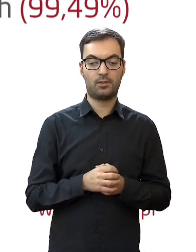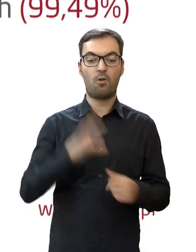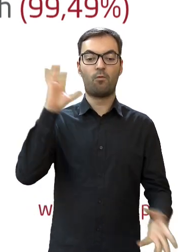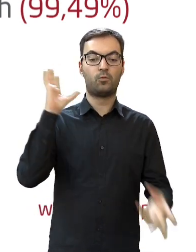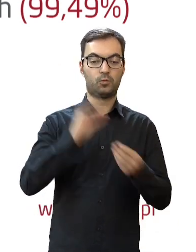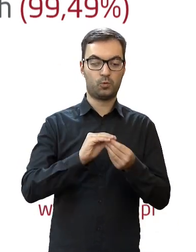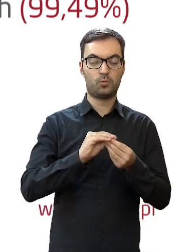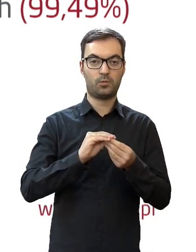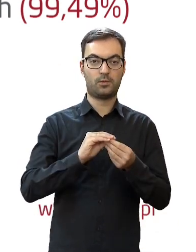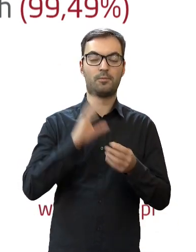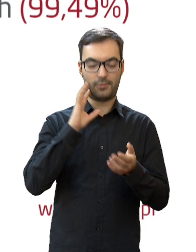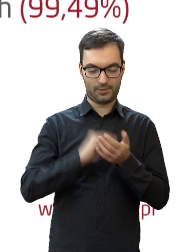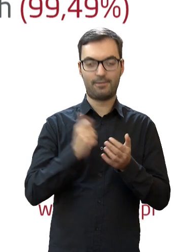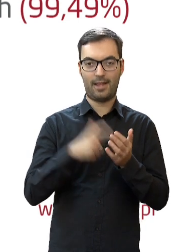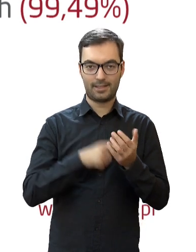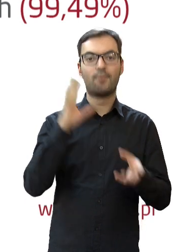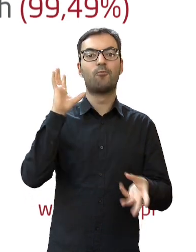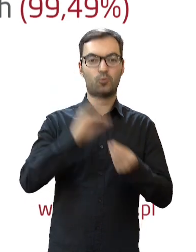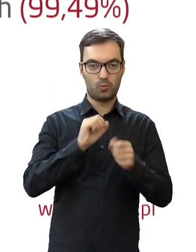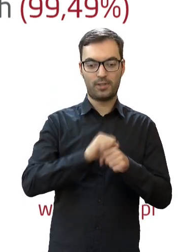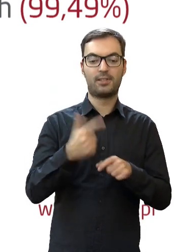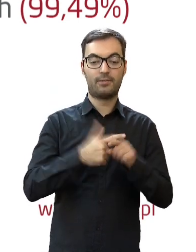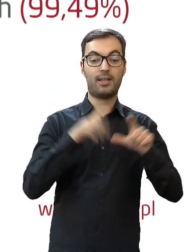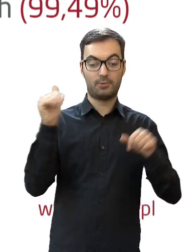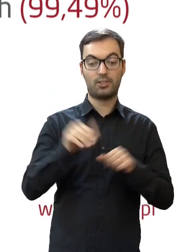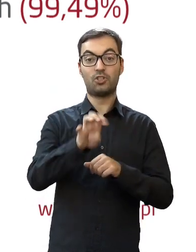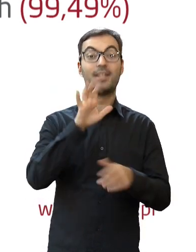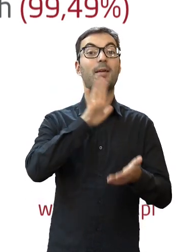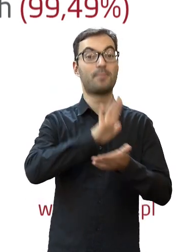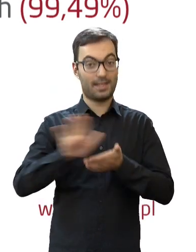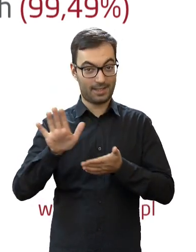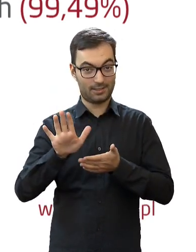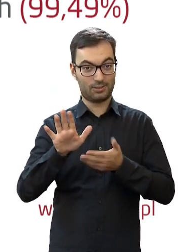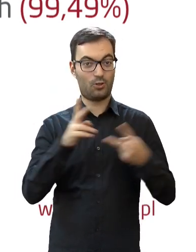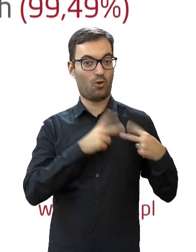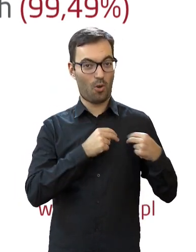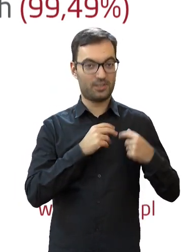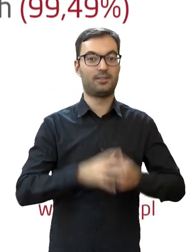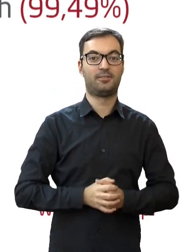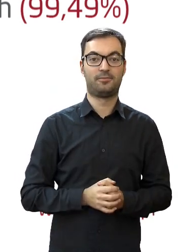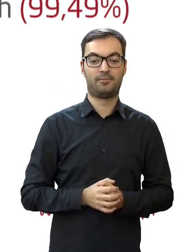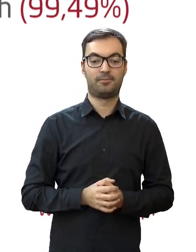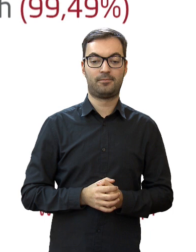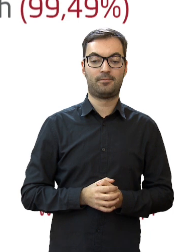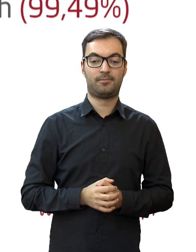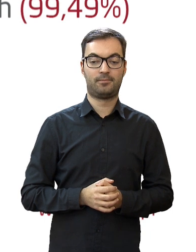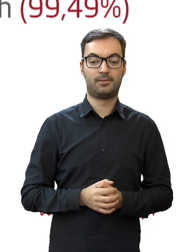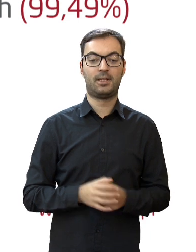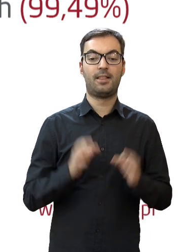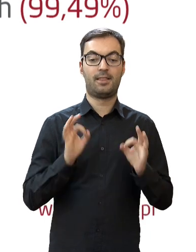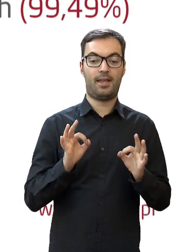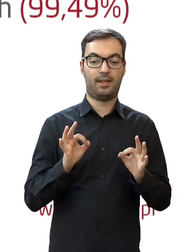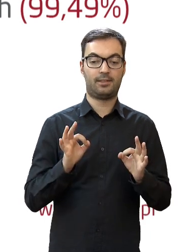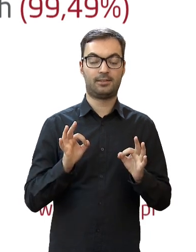jak wielokrotnie powtarzamy, 27 415 obwodowych komisji wyborczych. Aktualnie